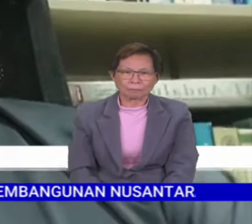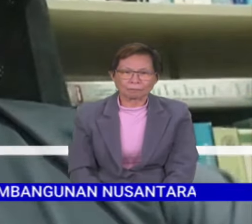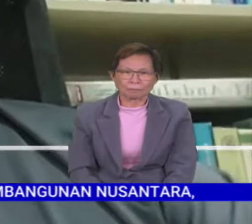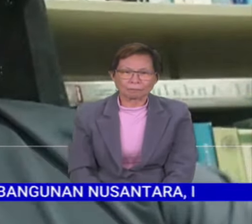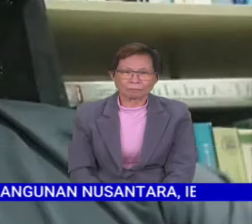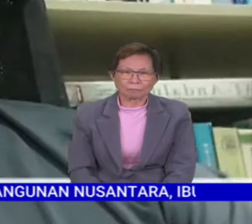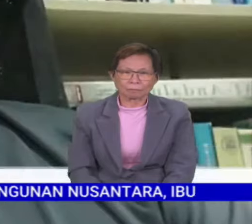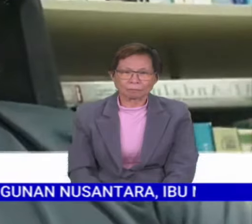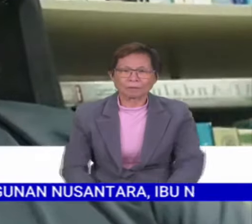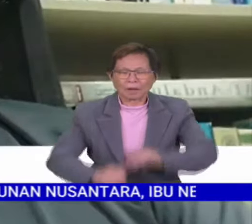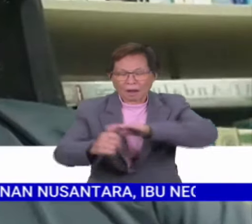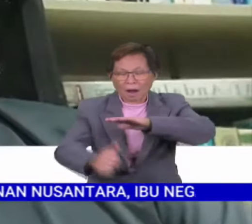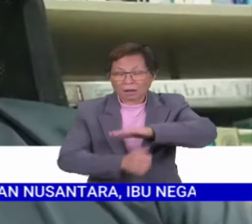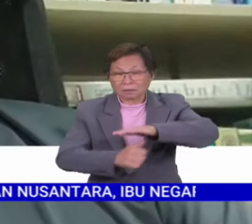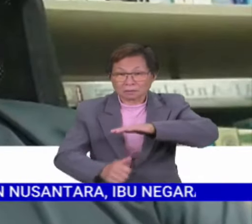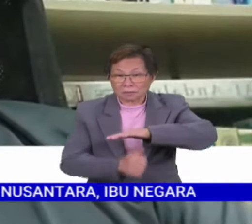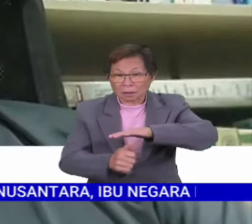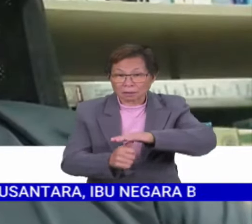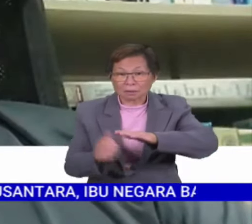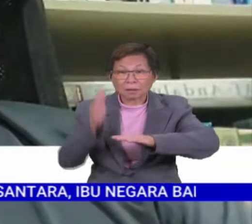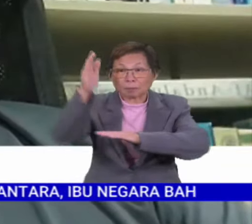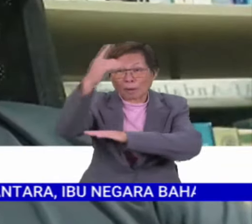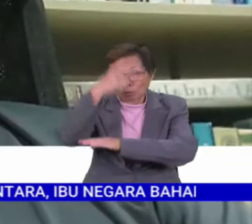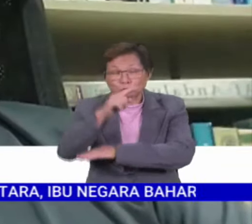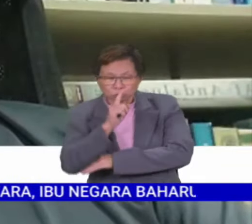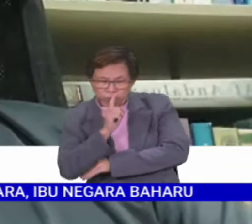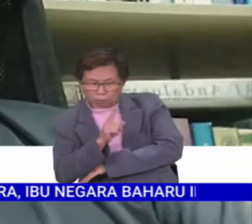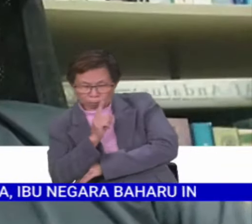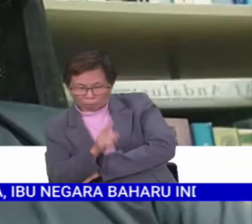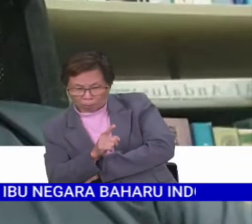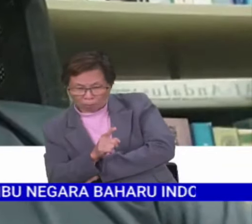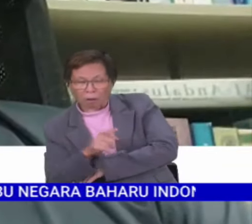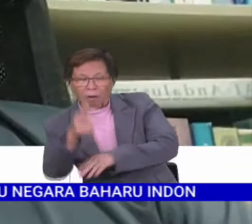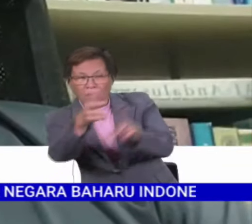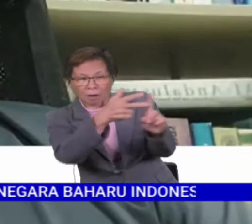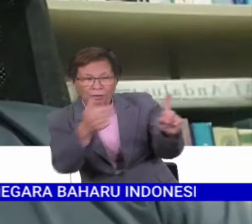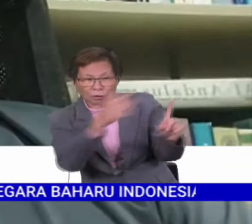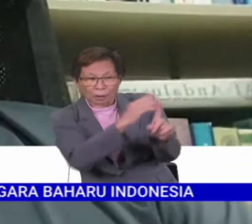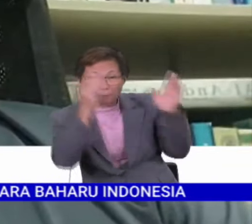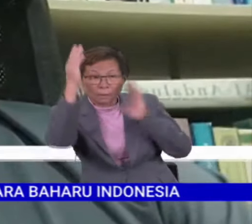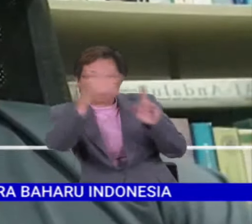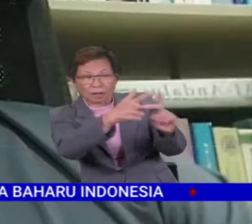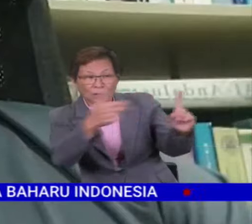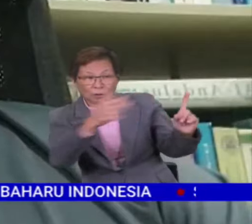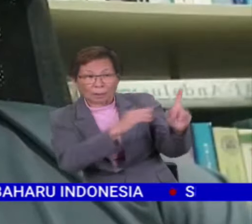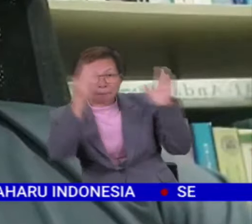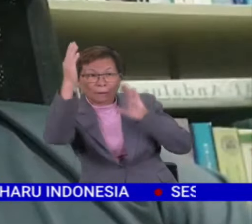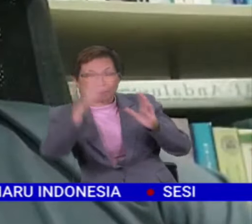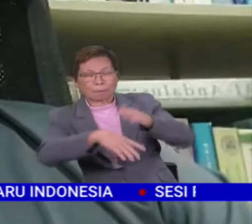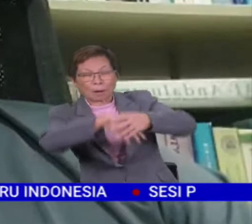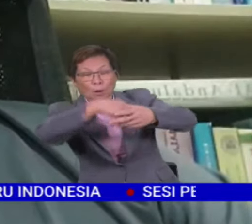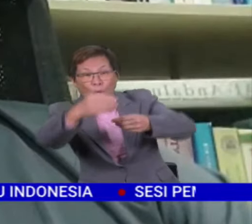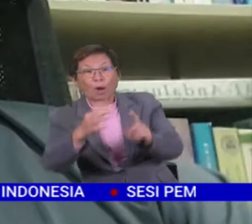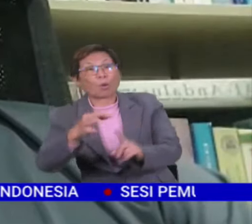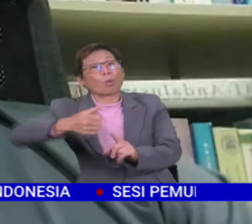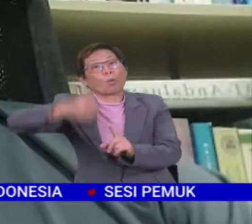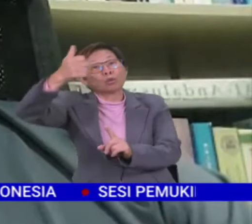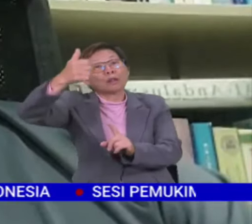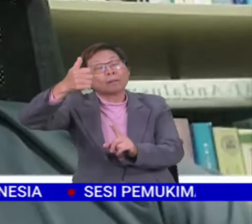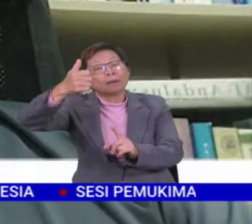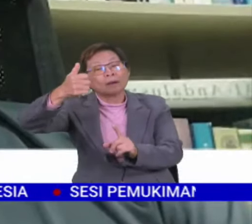asas pergerakan kehadapan untuk memastikan Indonesia dan Malaysia sebagai pengeluar utama dan